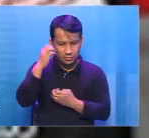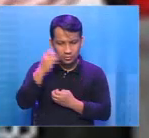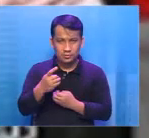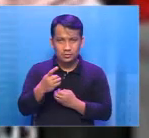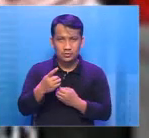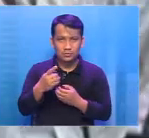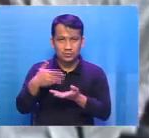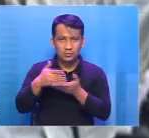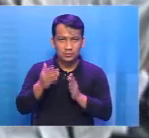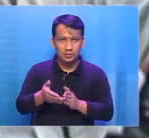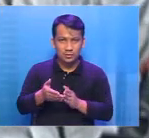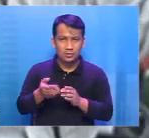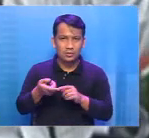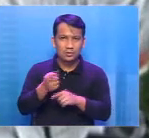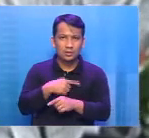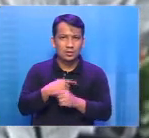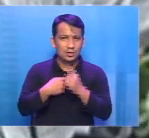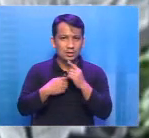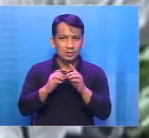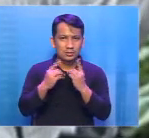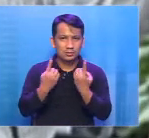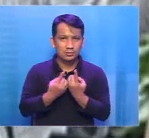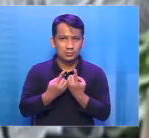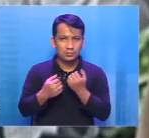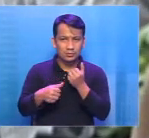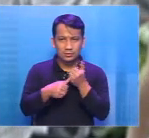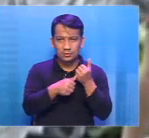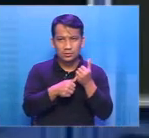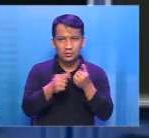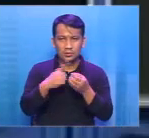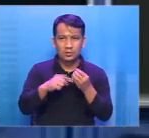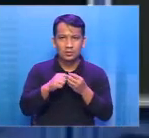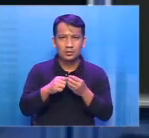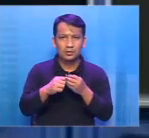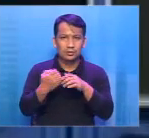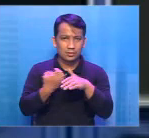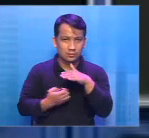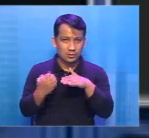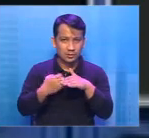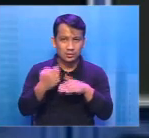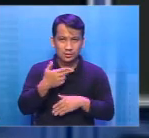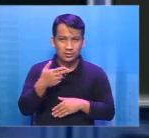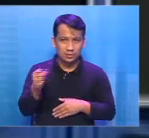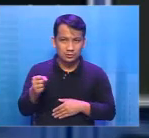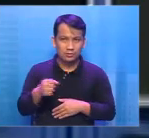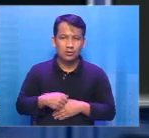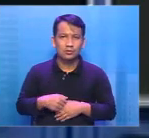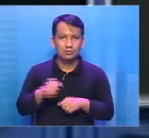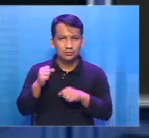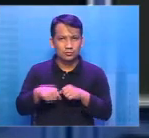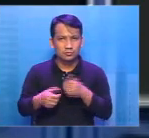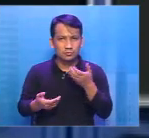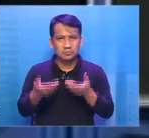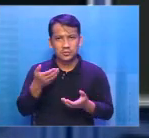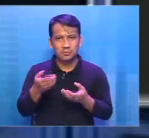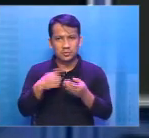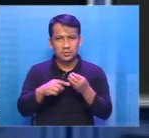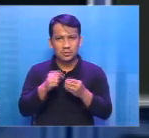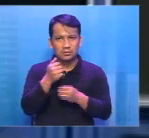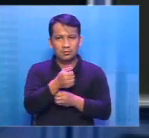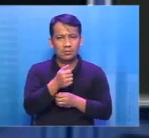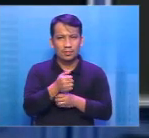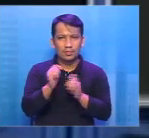batang estudyante. Ang DepEd naman po, ang supervision niya, elementary and high school. So siguro ang sinasabi lang